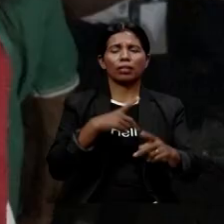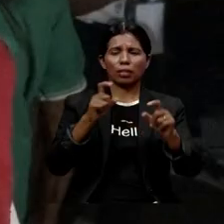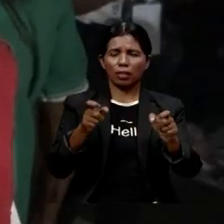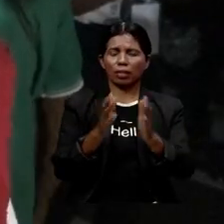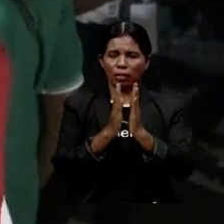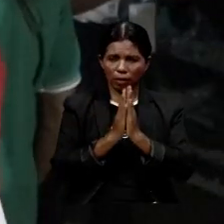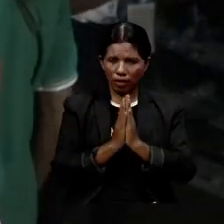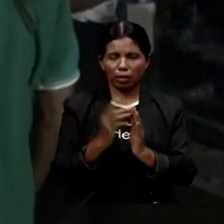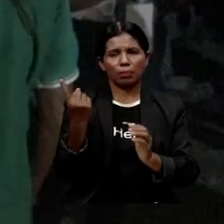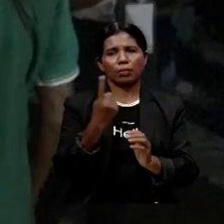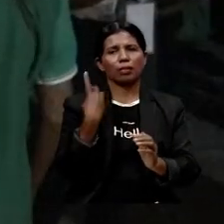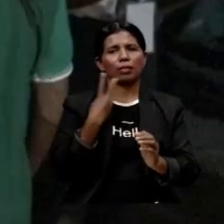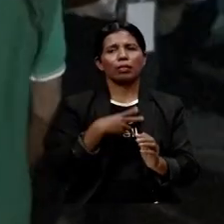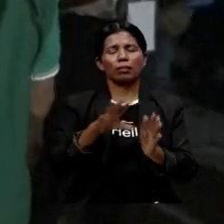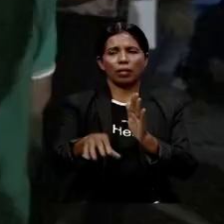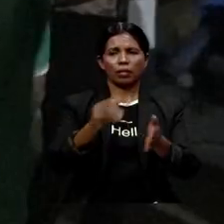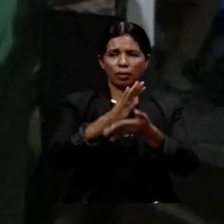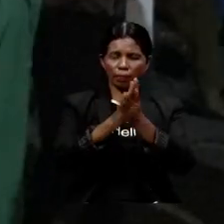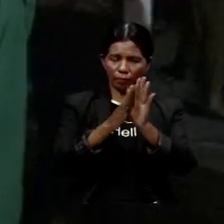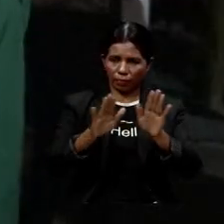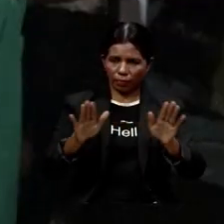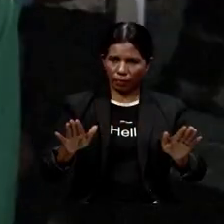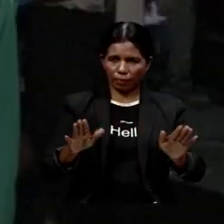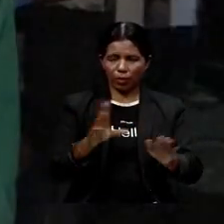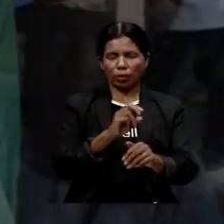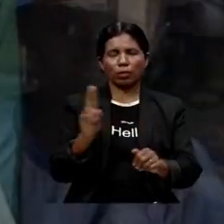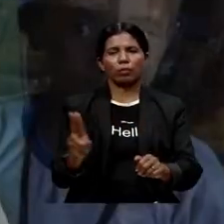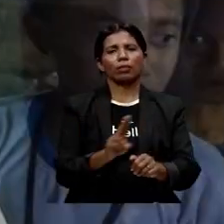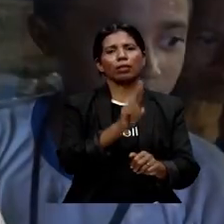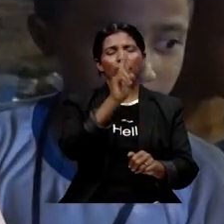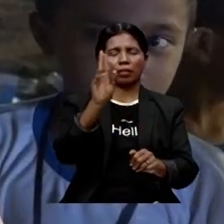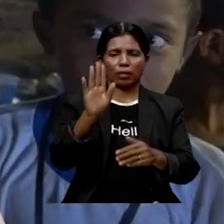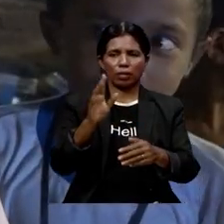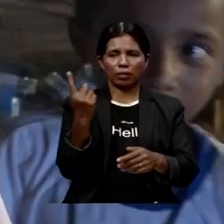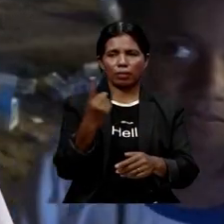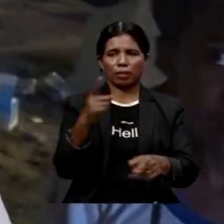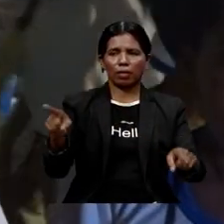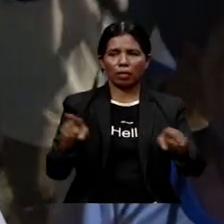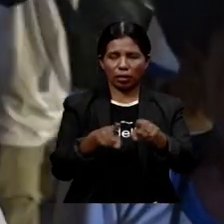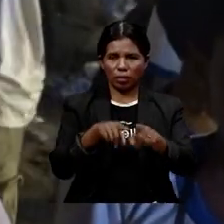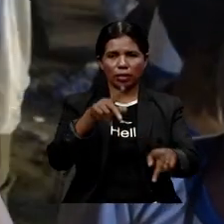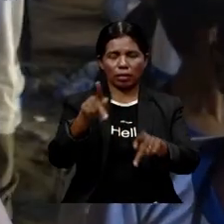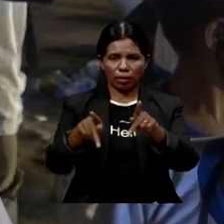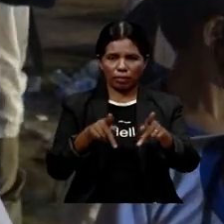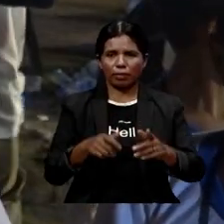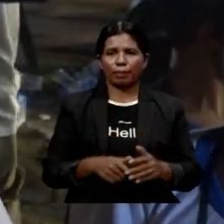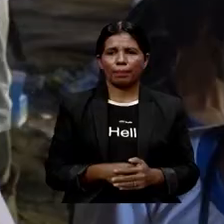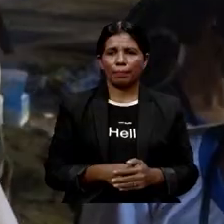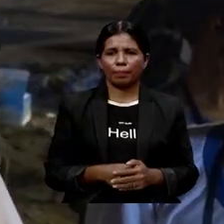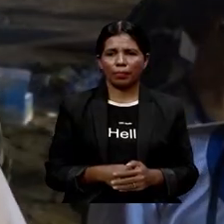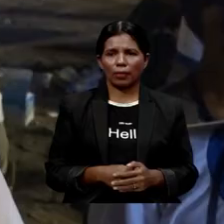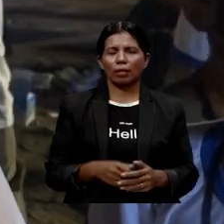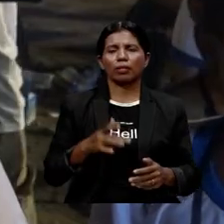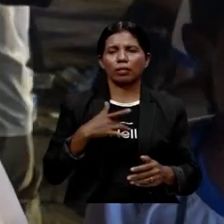malo atu ita bele hetan pas no unidade na fati ana san strane e